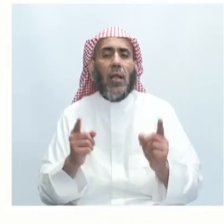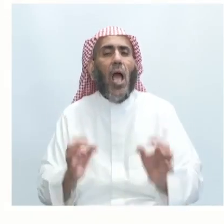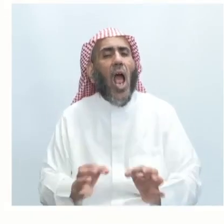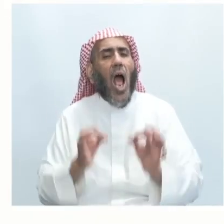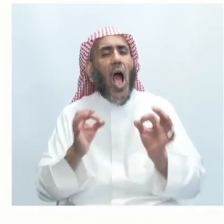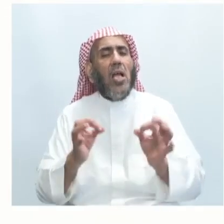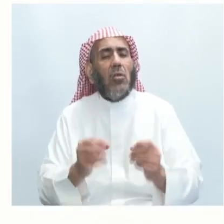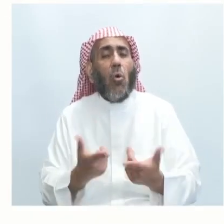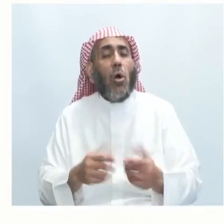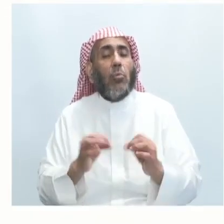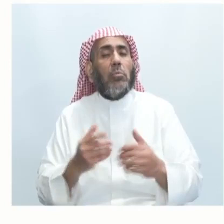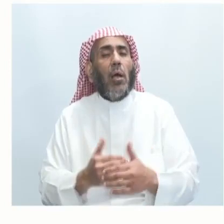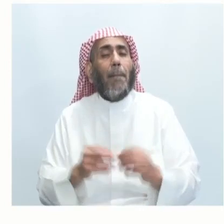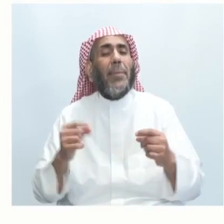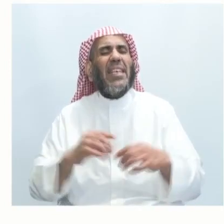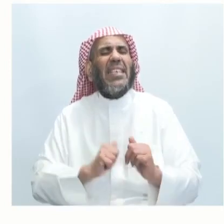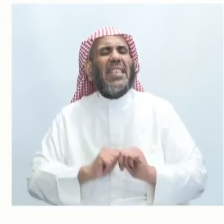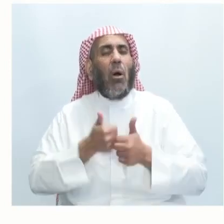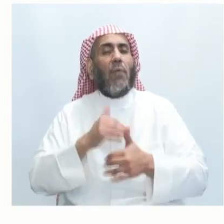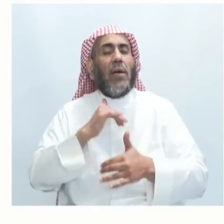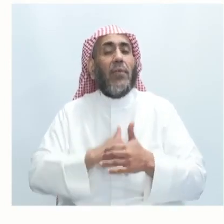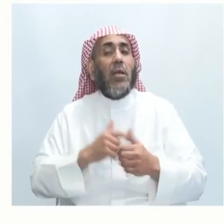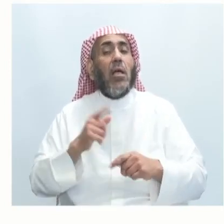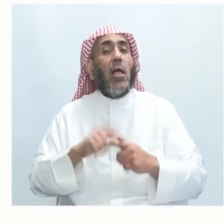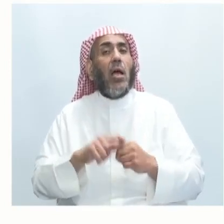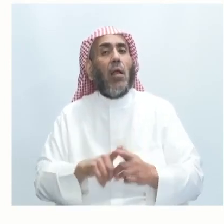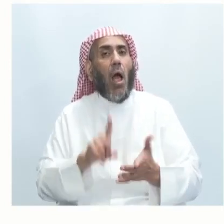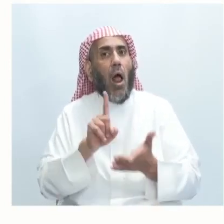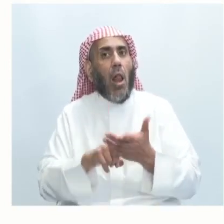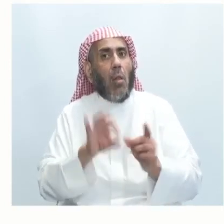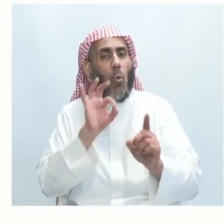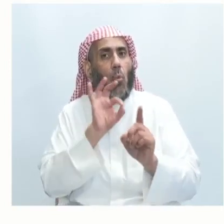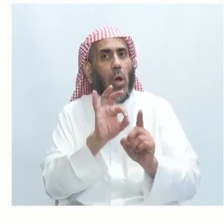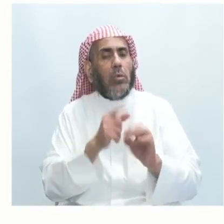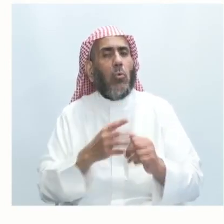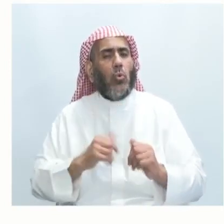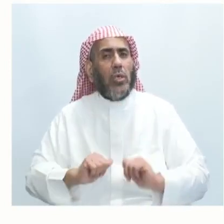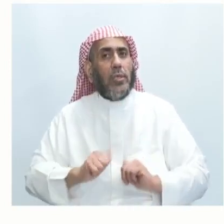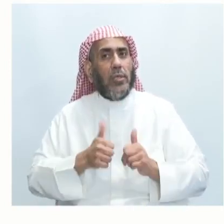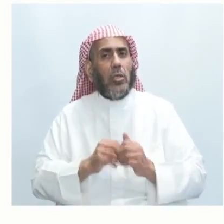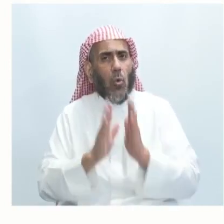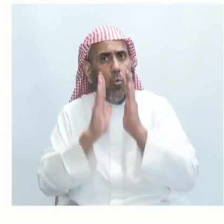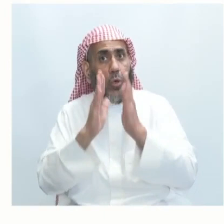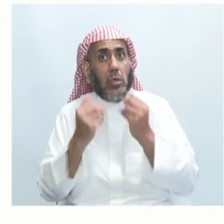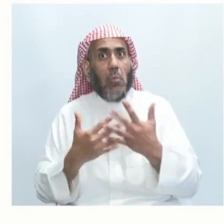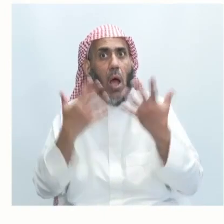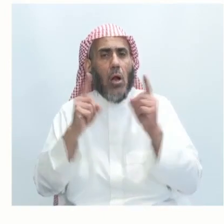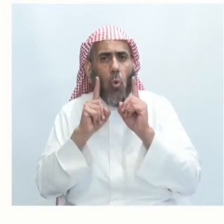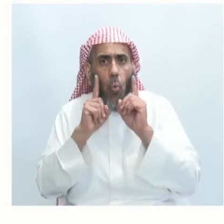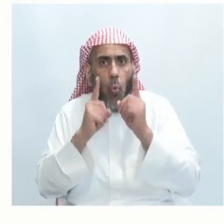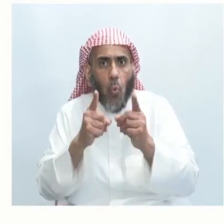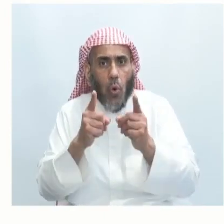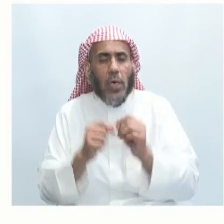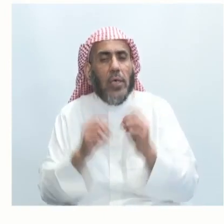وهذا مرتبط بالدوافع الفطريه الارادي عندما يريد الشخص ان يوجه انتباهه الى شيء معين